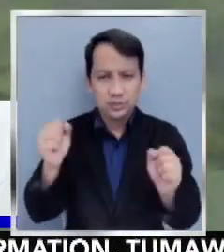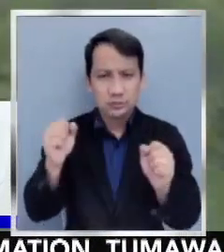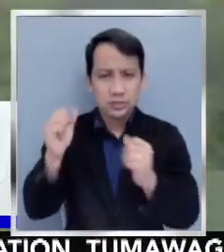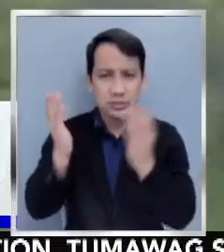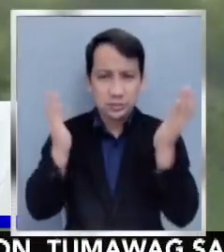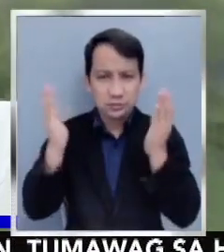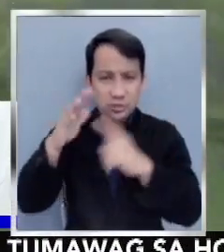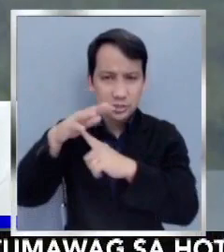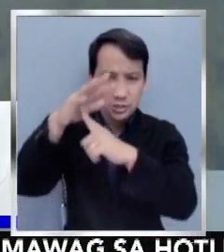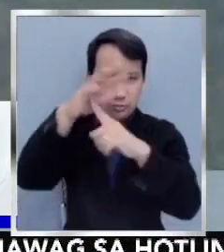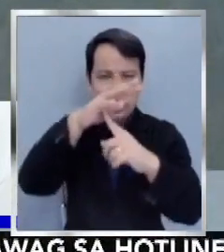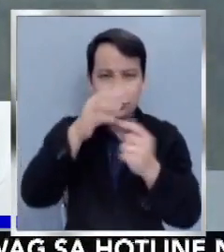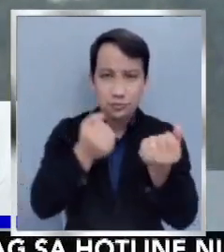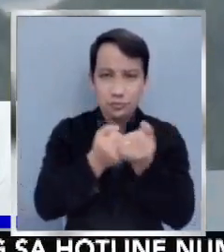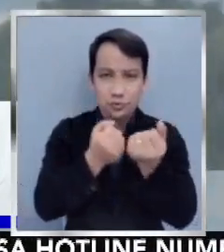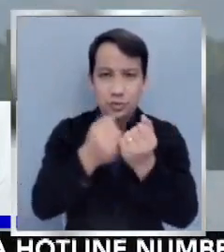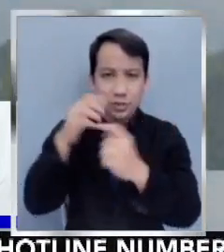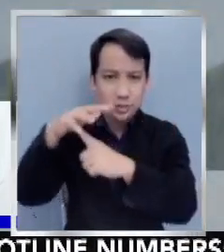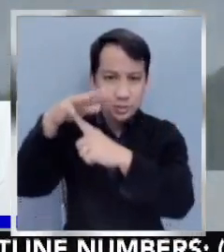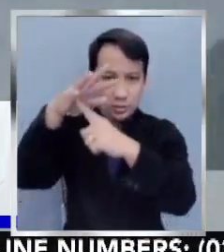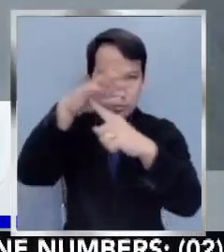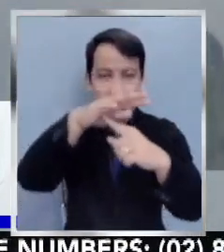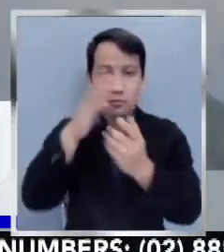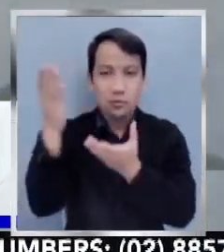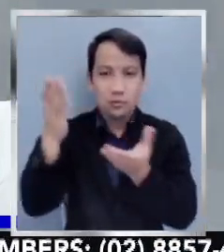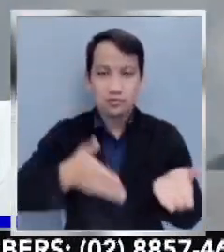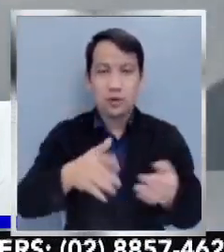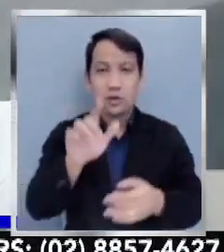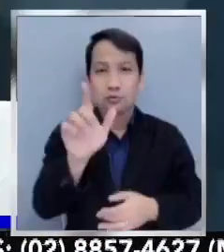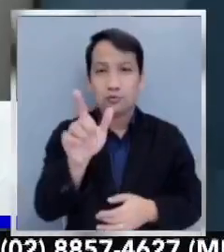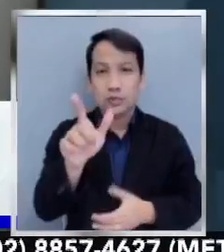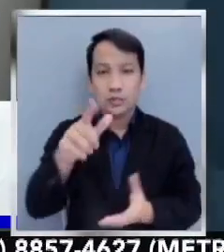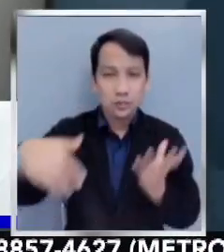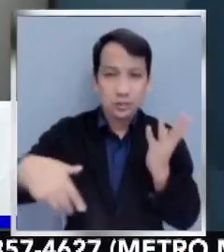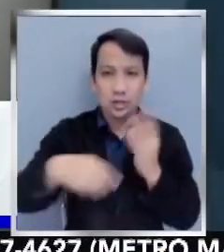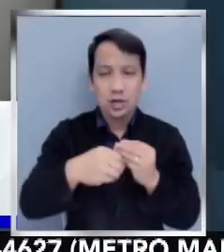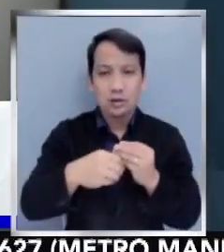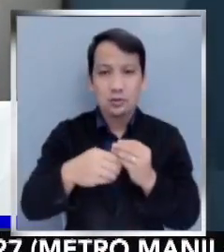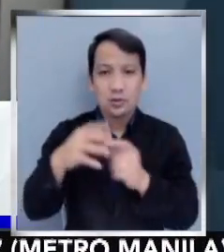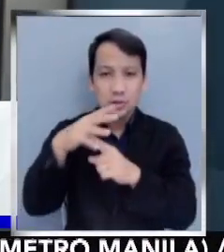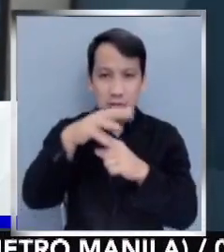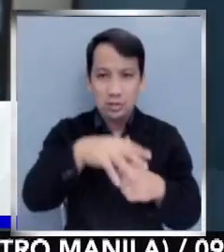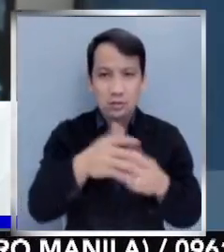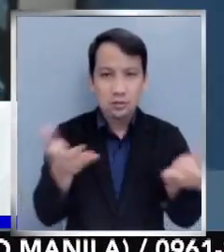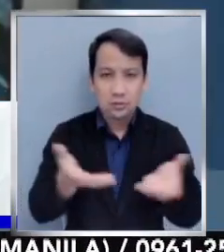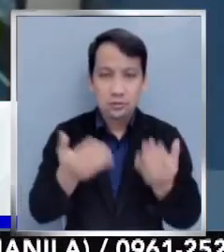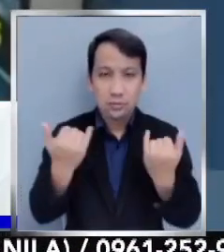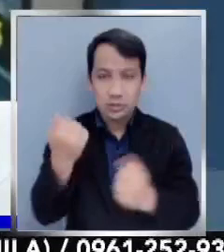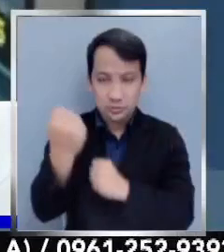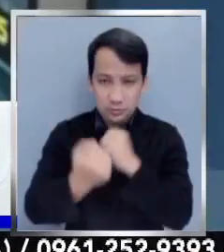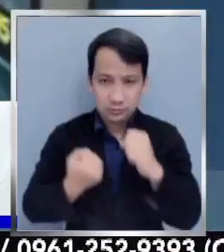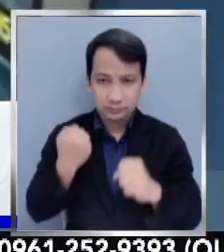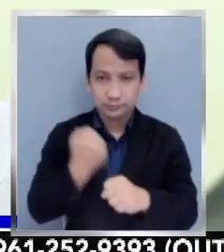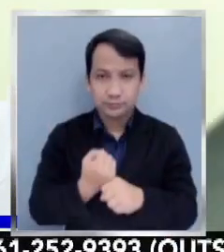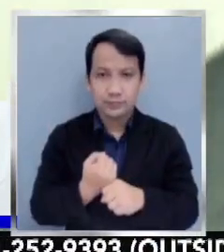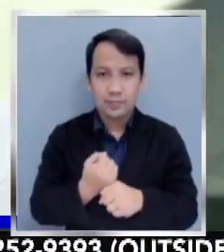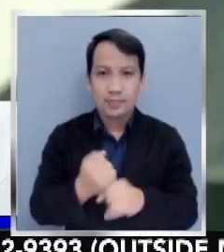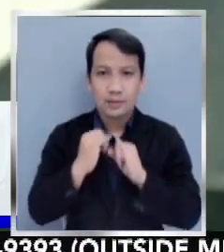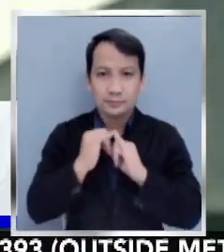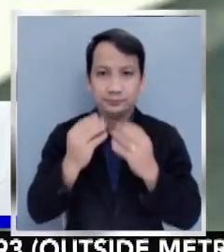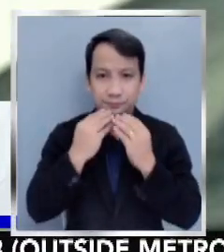helicopter. Inaasahang darating ana sa 20 karagdagang aircraft asset sa bansa ngayong taon. Sa mensahe ng